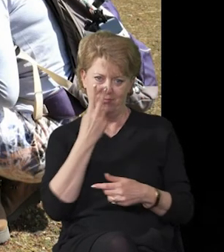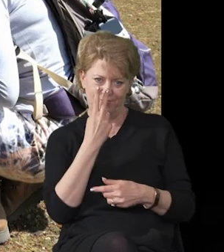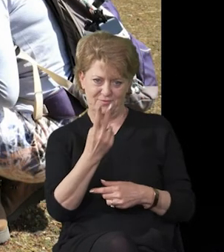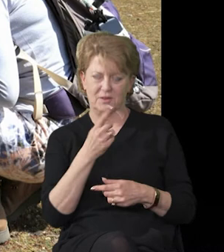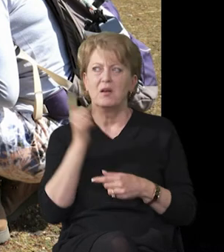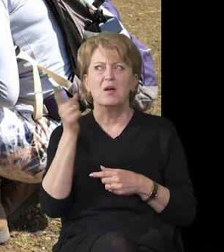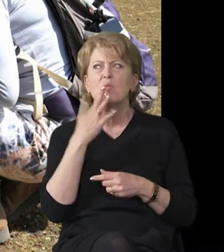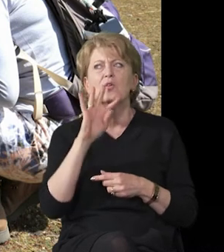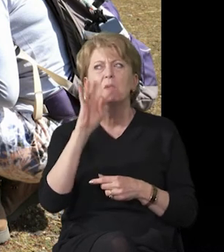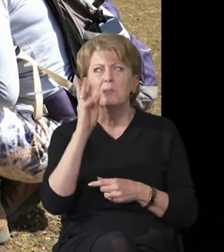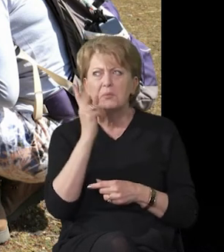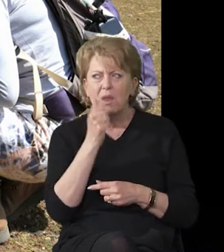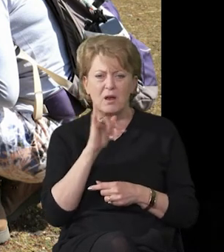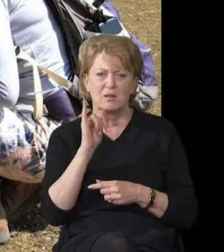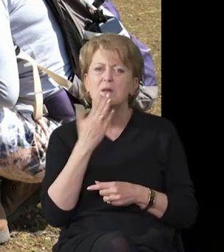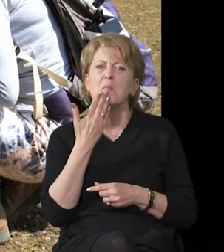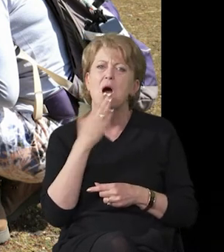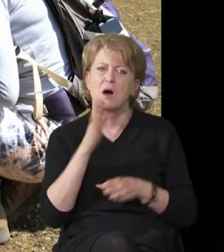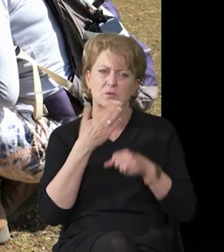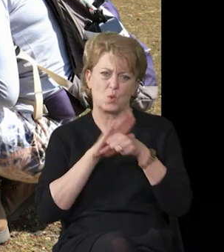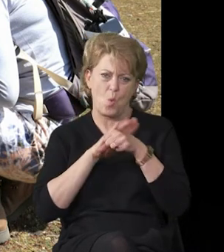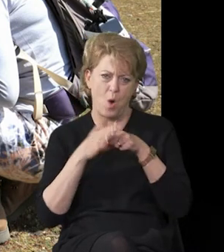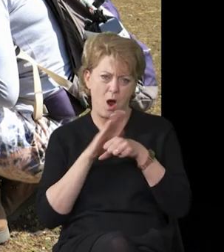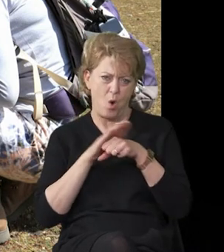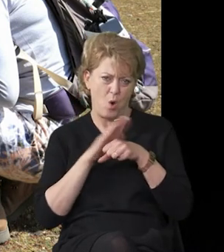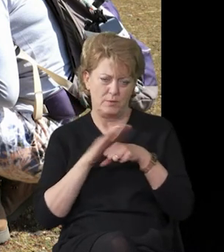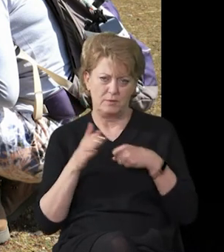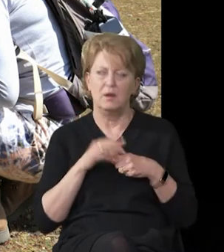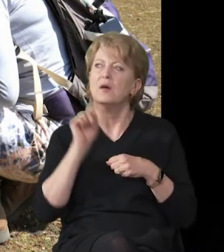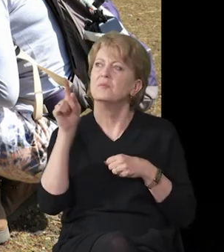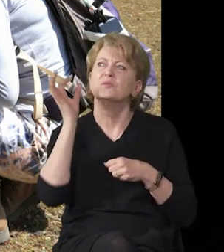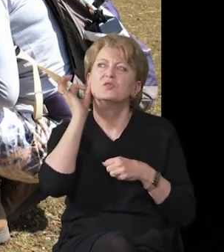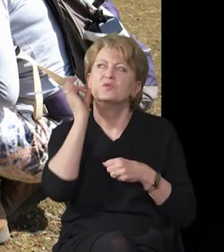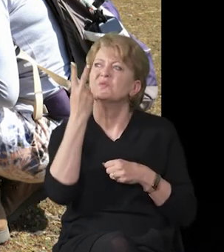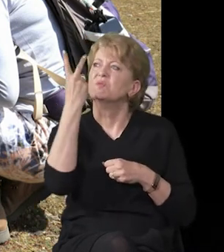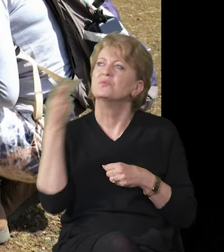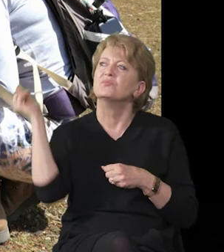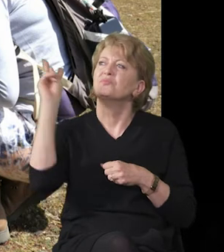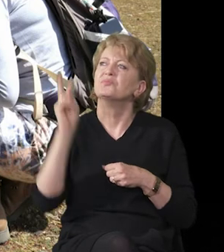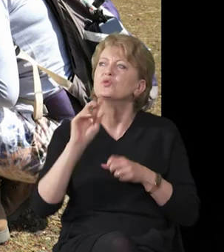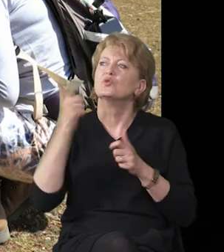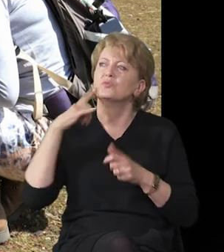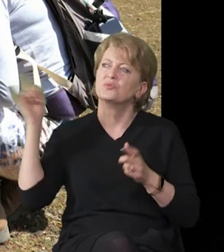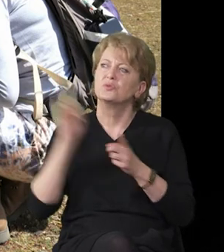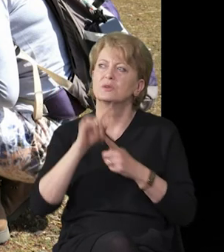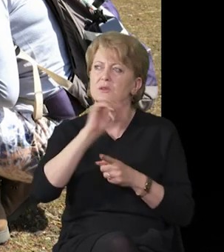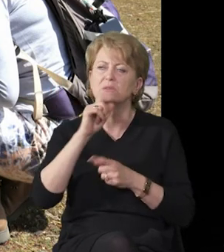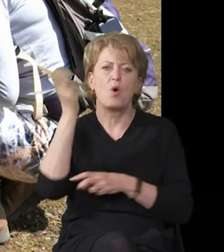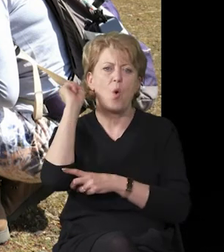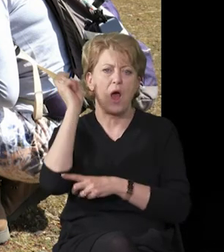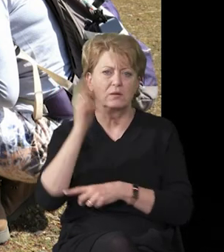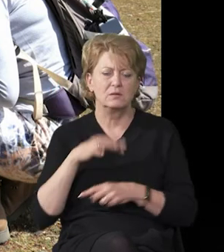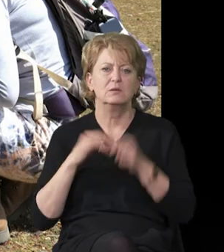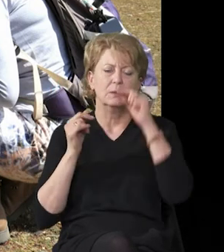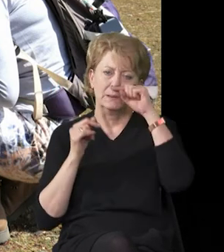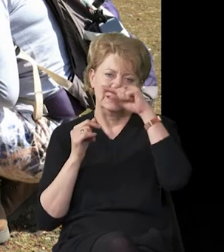dwie dziewczyny z Holandii, które tam poznałem na miejscu, i nasz przewodnik. Razem poszliśmy na ten trekking. No i jak widzicie,